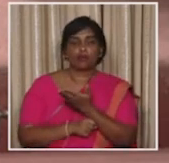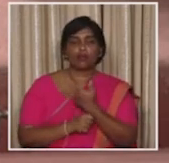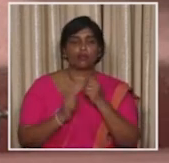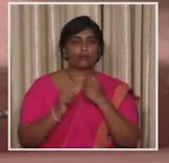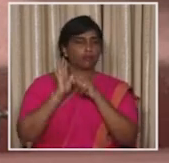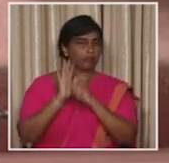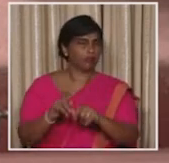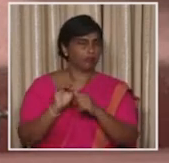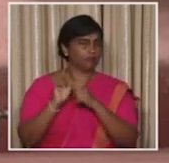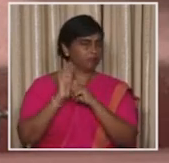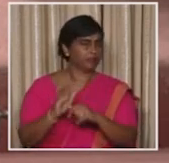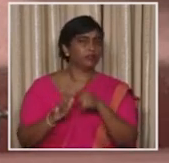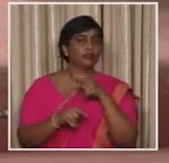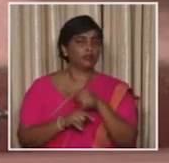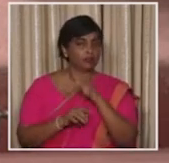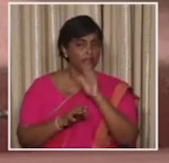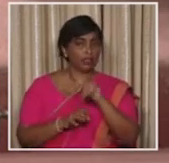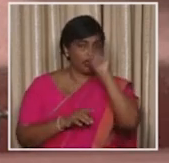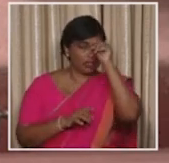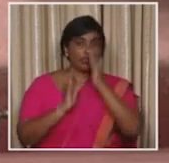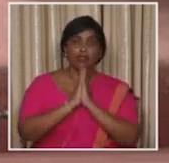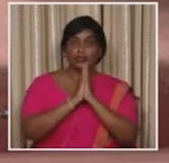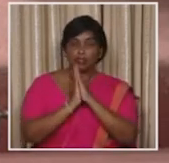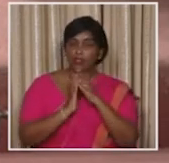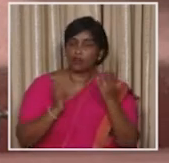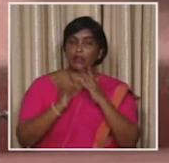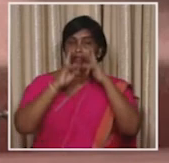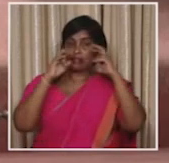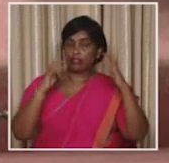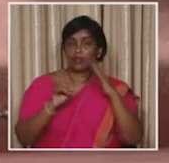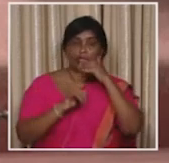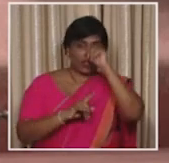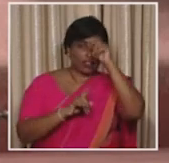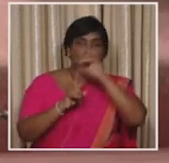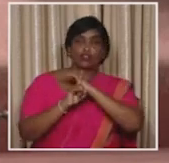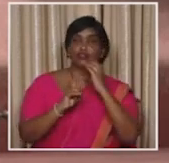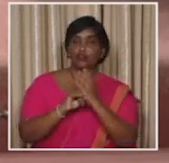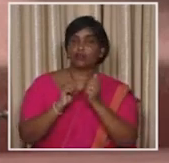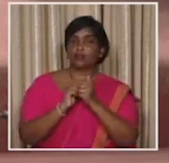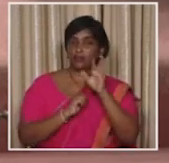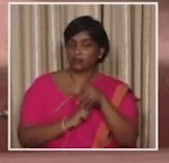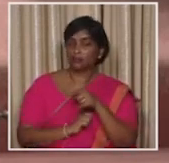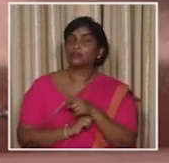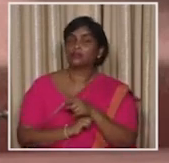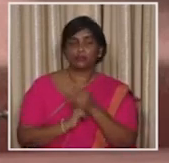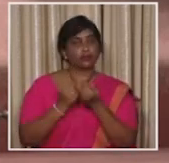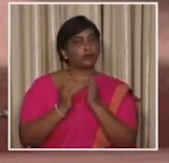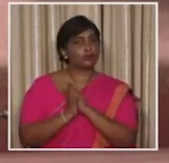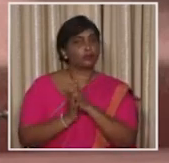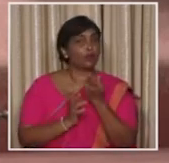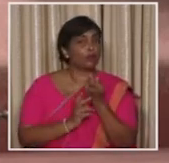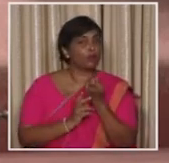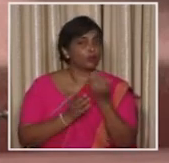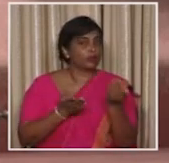இருக்கின்ற இந்து ஆலயங்களுக்கோ அல்லது இந்து கலாச்சார விடயங்களிலேயோ நீங்கள் நிதி ஒதுக்கிடுவதிலிருந்து பின்வாங்குவது